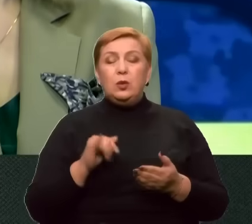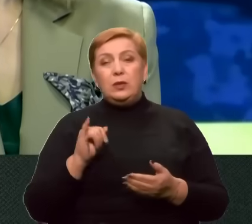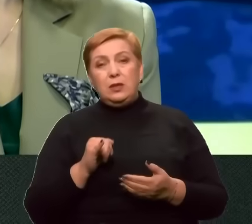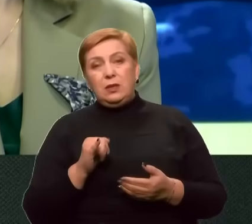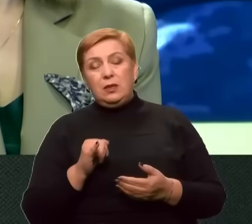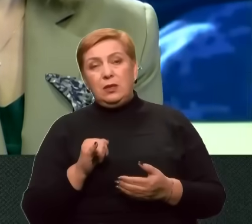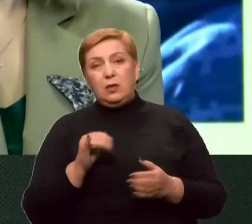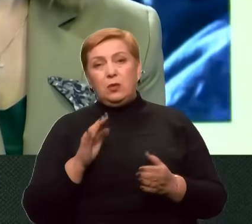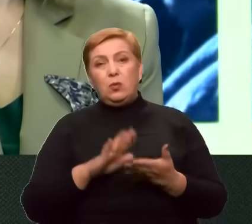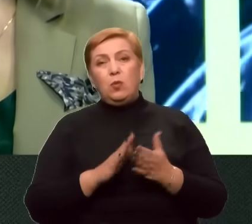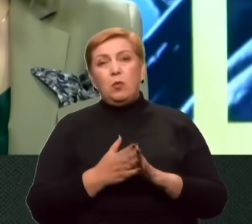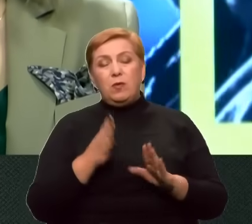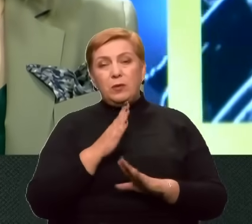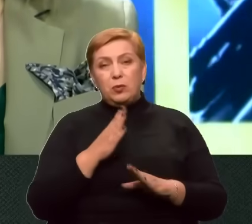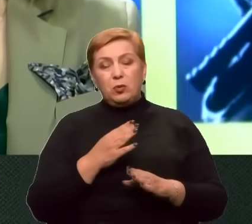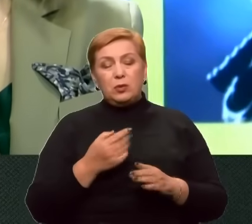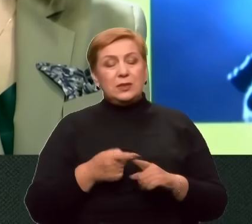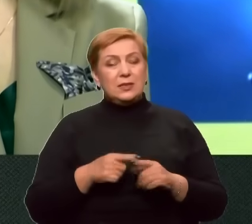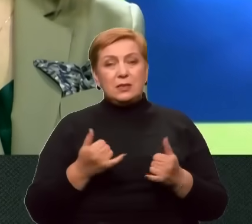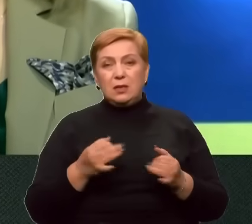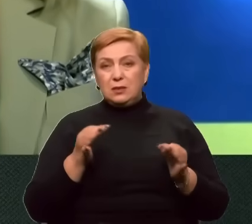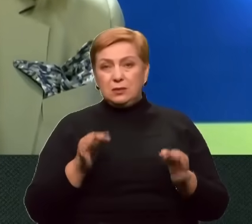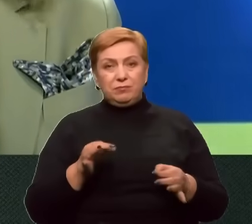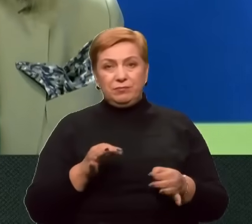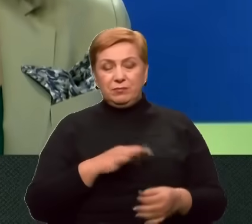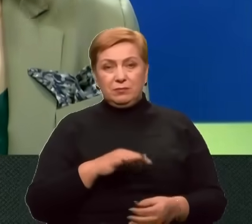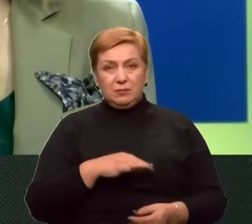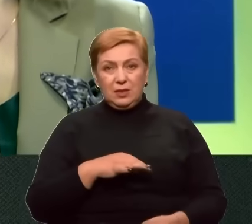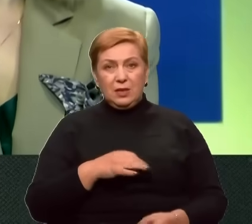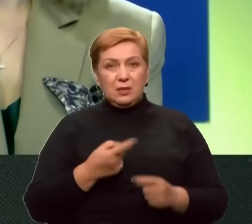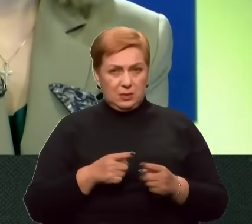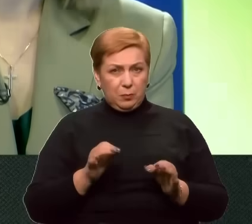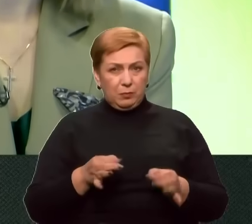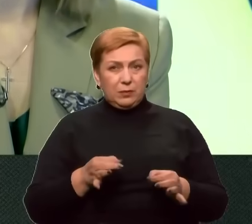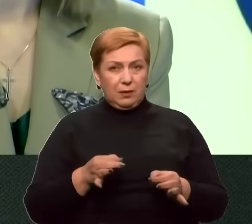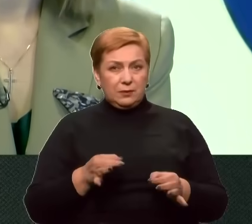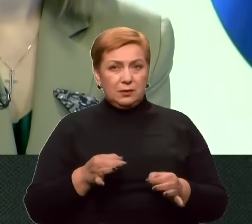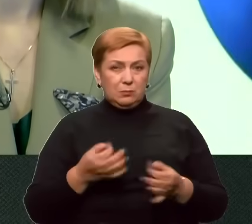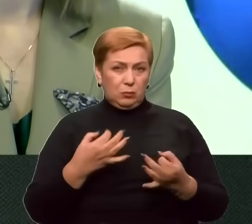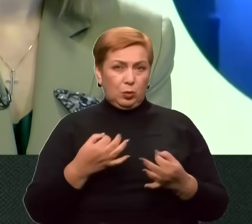«Абрамсу» недоцільним є, це за інформацією «Бізнес Інсайдер».